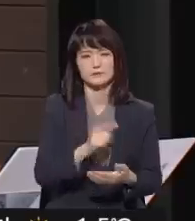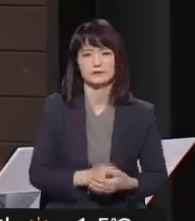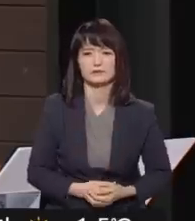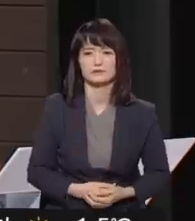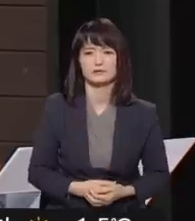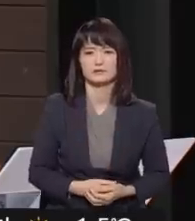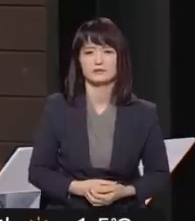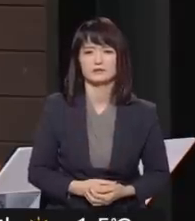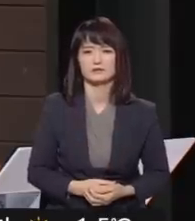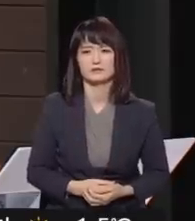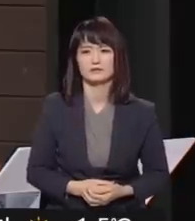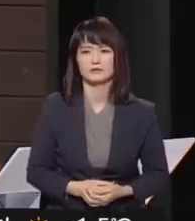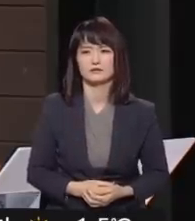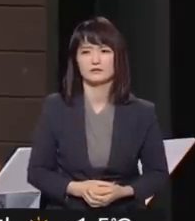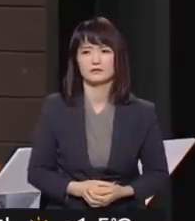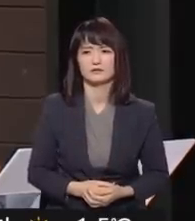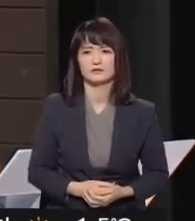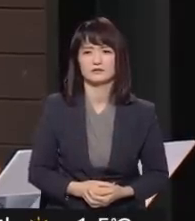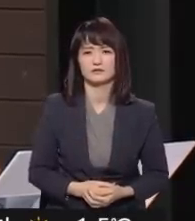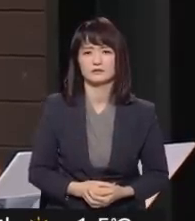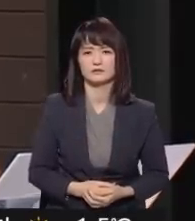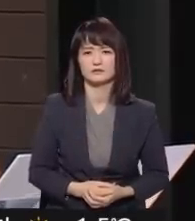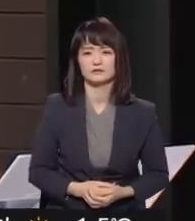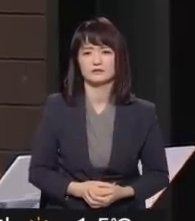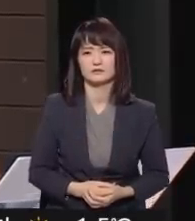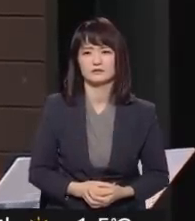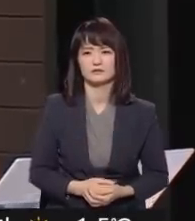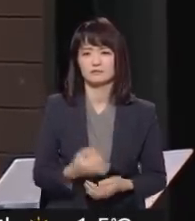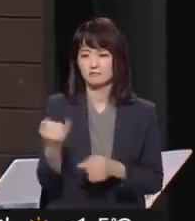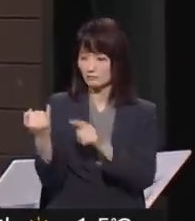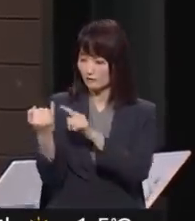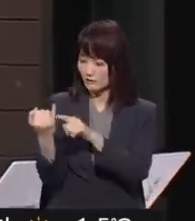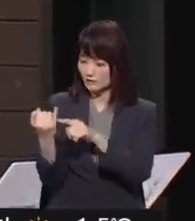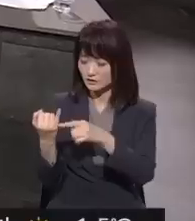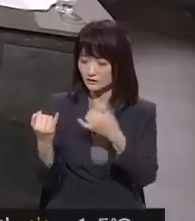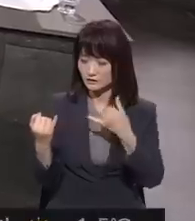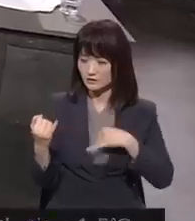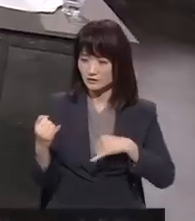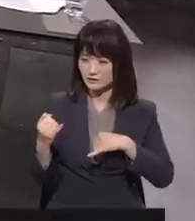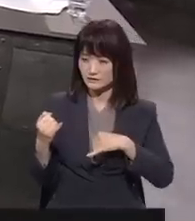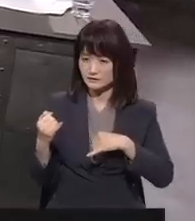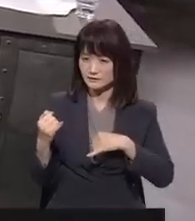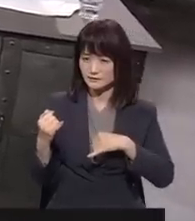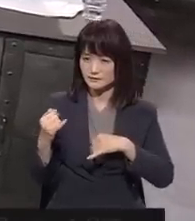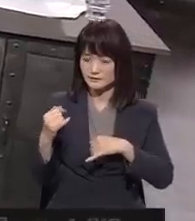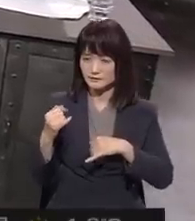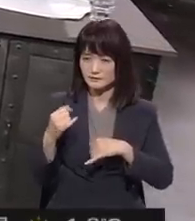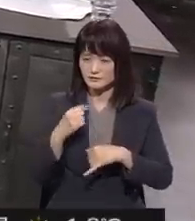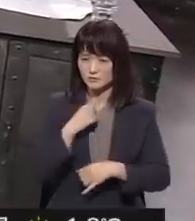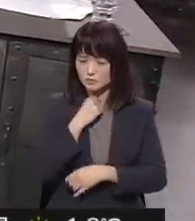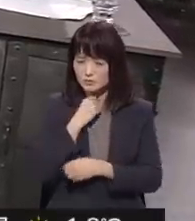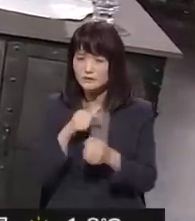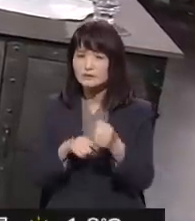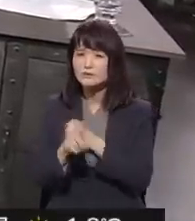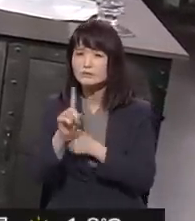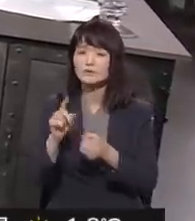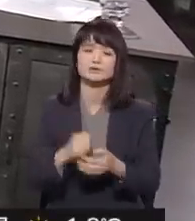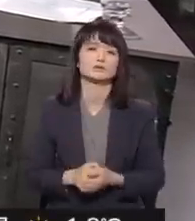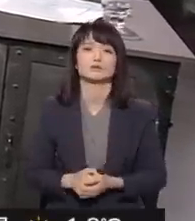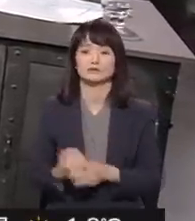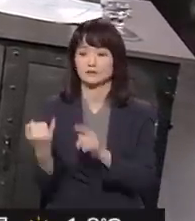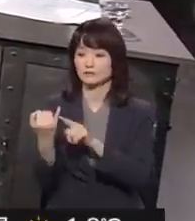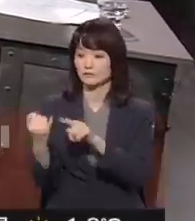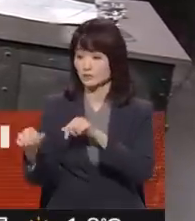진짜 이해가 안 가는게 왜 이렇게 또 애들 애들에 대한 또 집착은 또 이렇게 강한 거예요 그러니까 지금 행동을 하는 걸 보면 아이들이